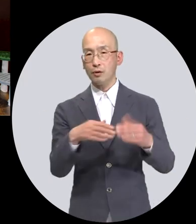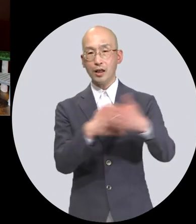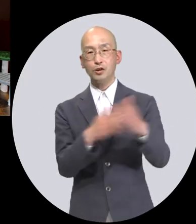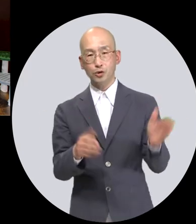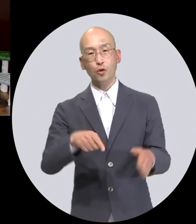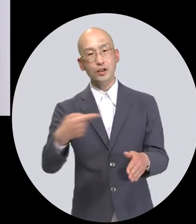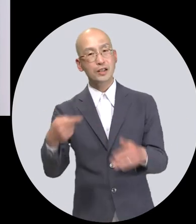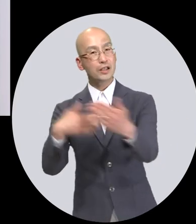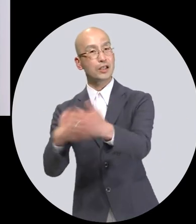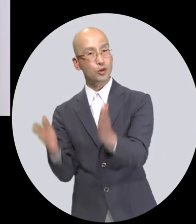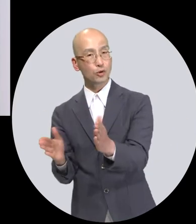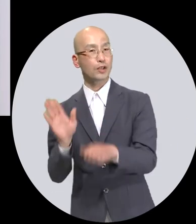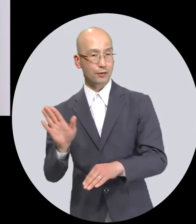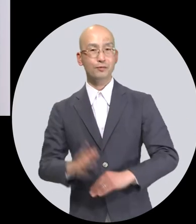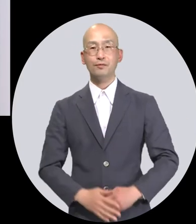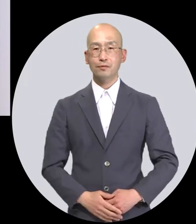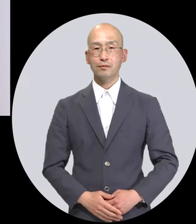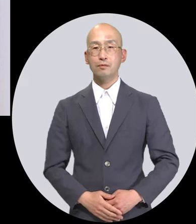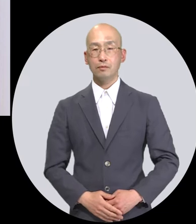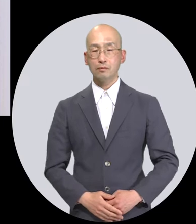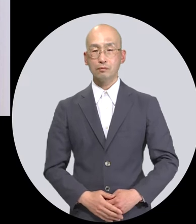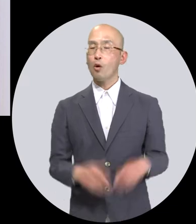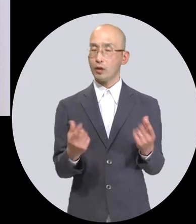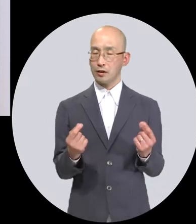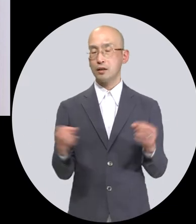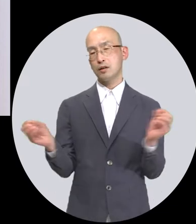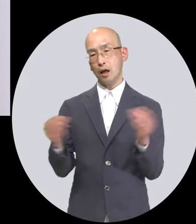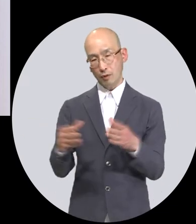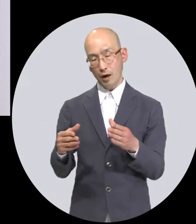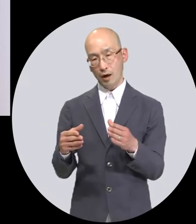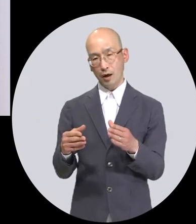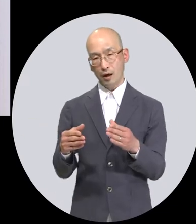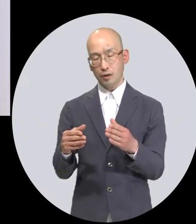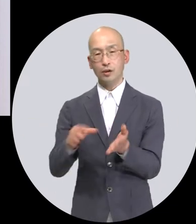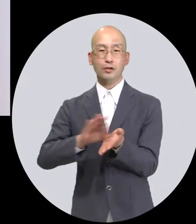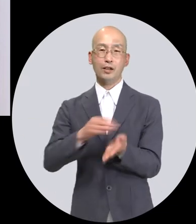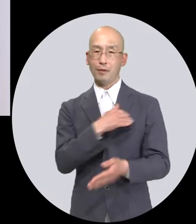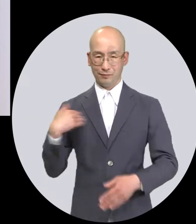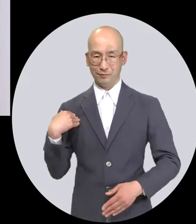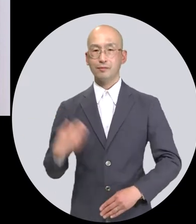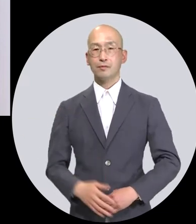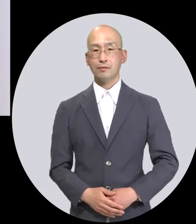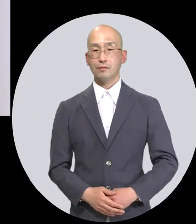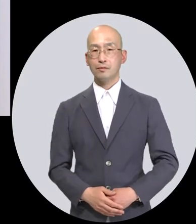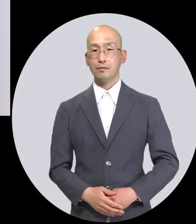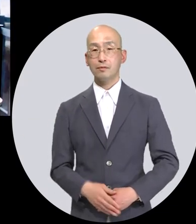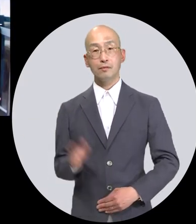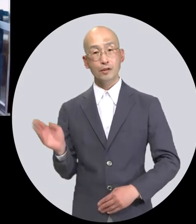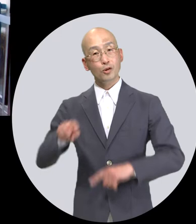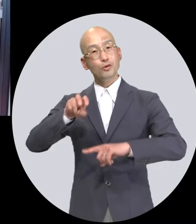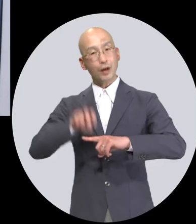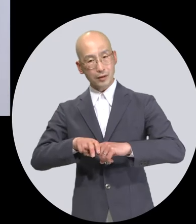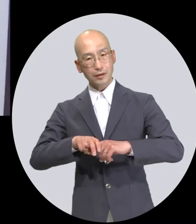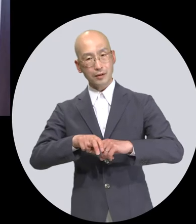室という場所で、こちらも、談話室として使っていただけます。 ここに座